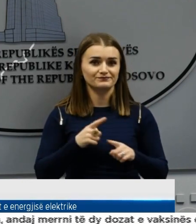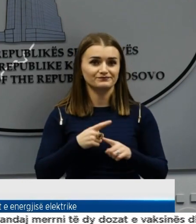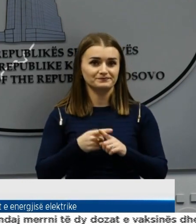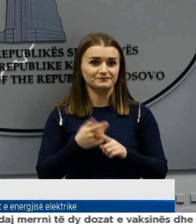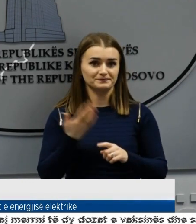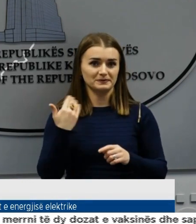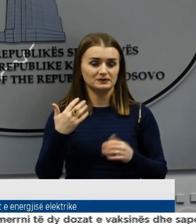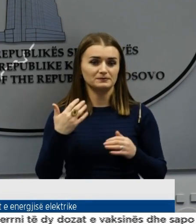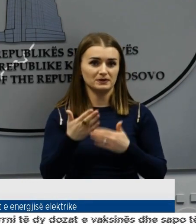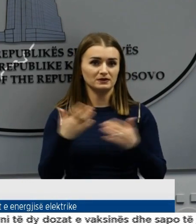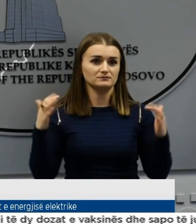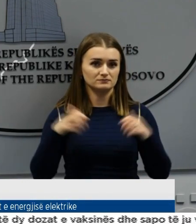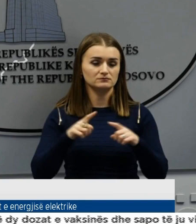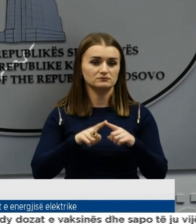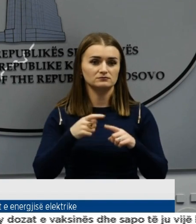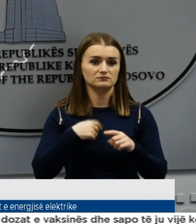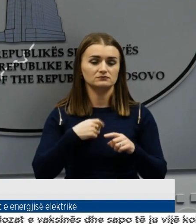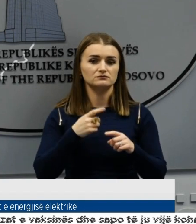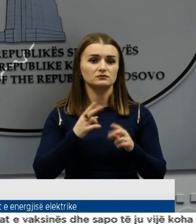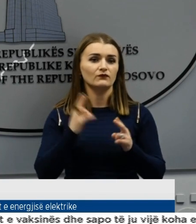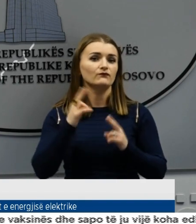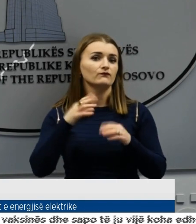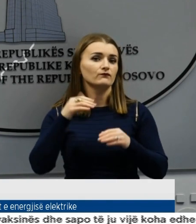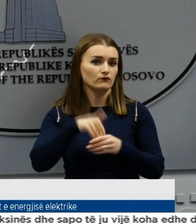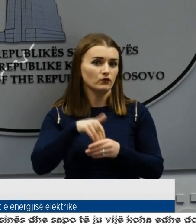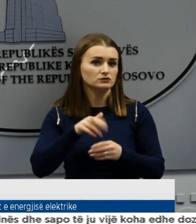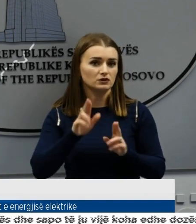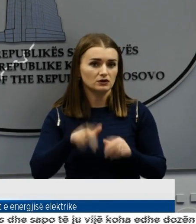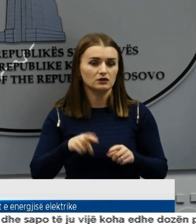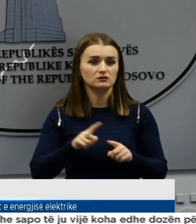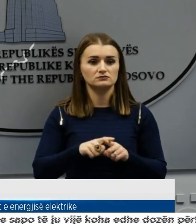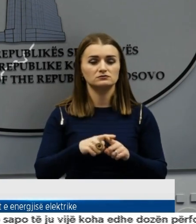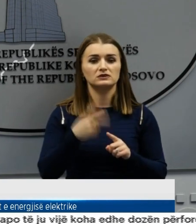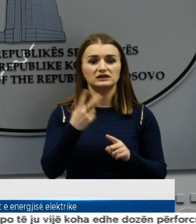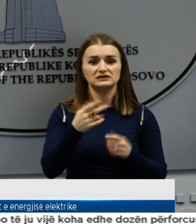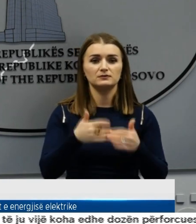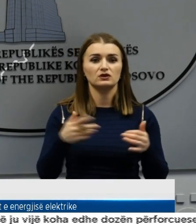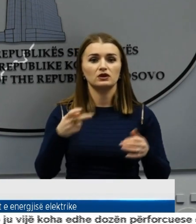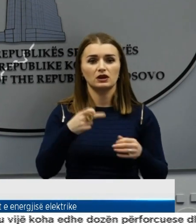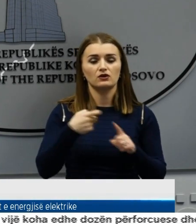votuar për të kthyer kostin dividendën prej 20 milion euro në mënyrë që të ruhet